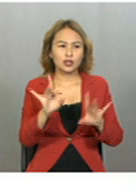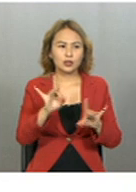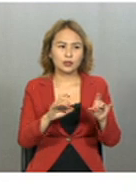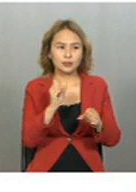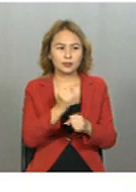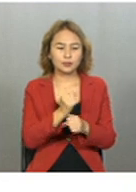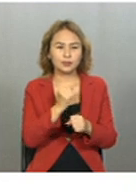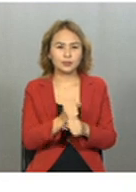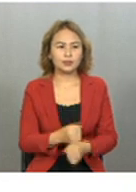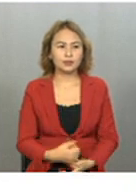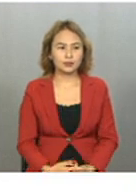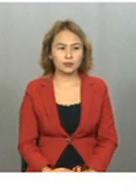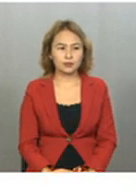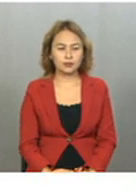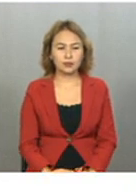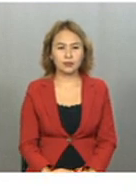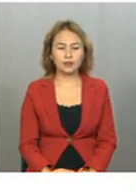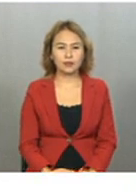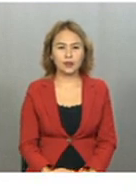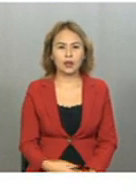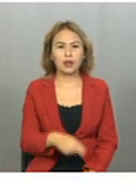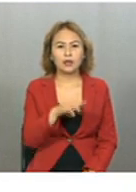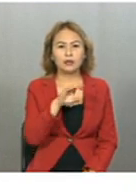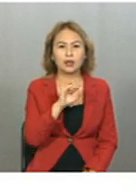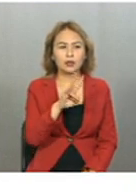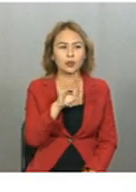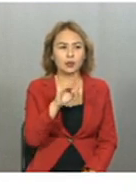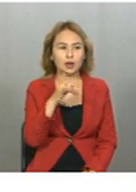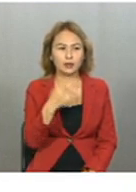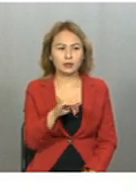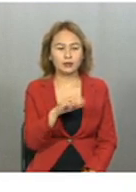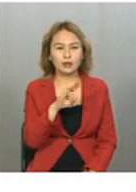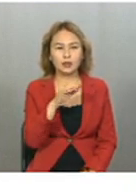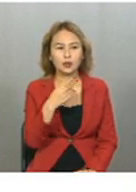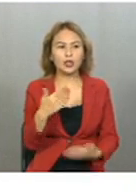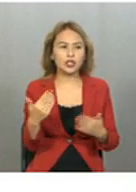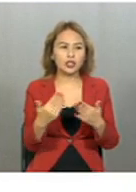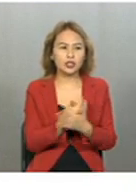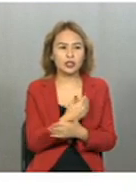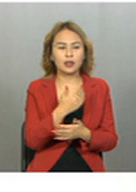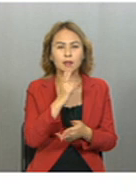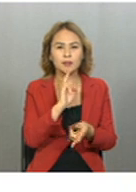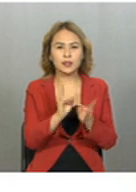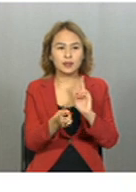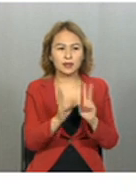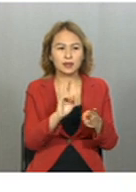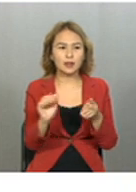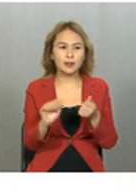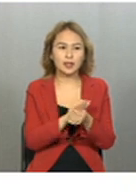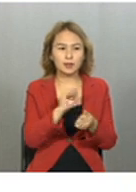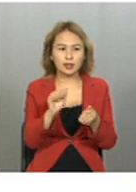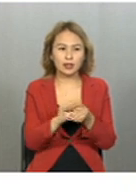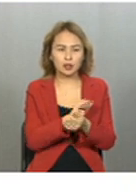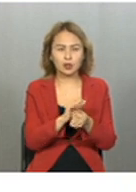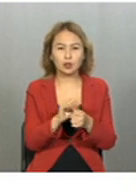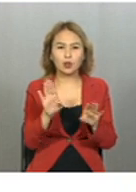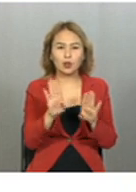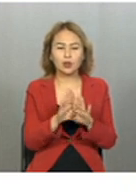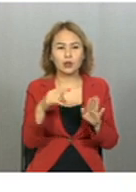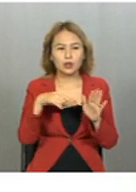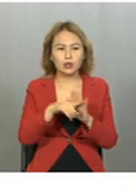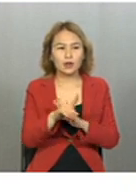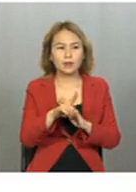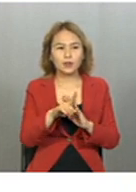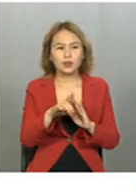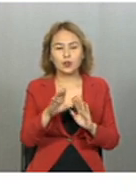және шырындар жасайды. Таңқурай. Таңқурай жаңа піскен, кептірілген,